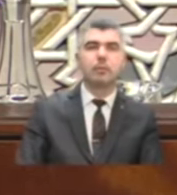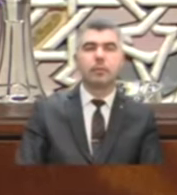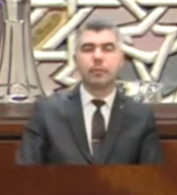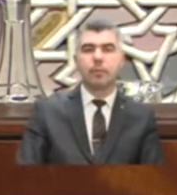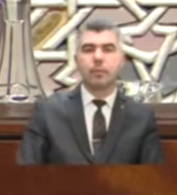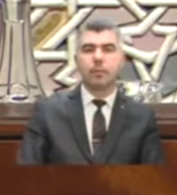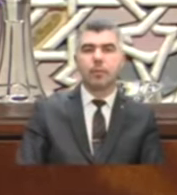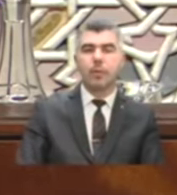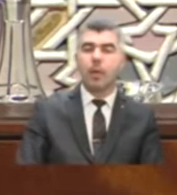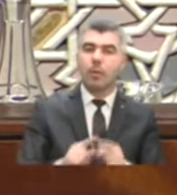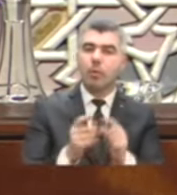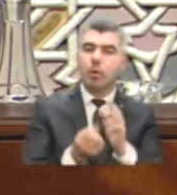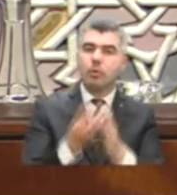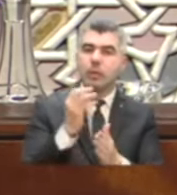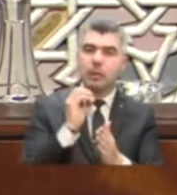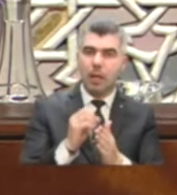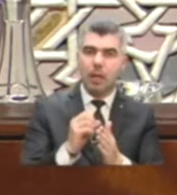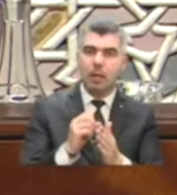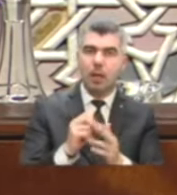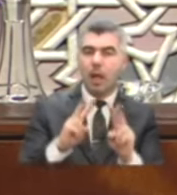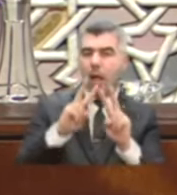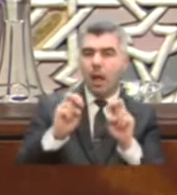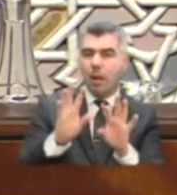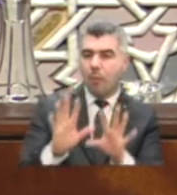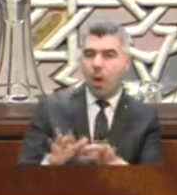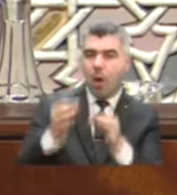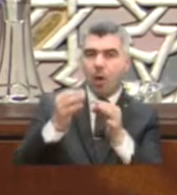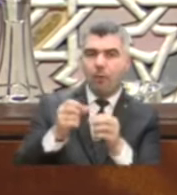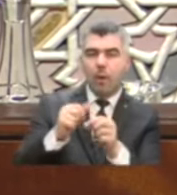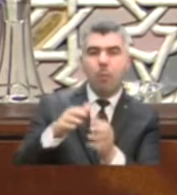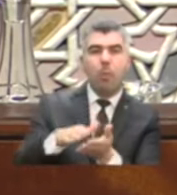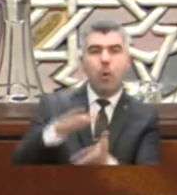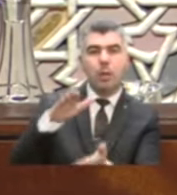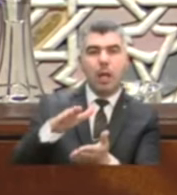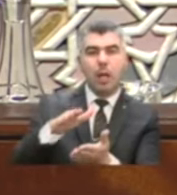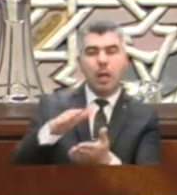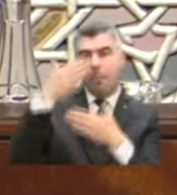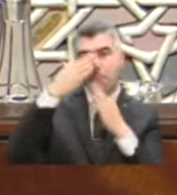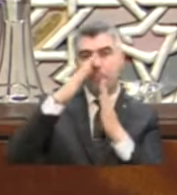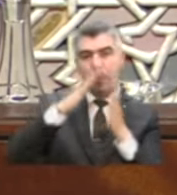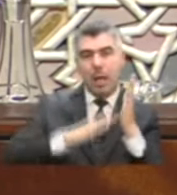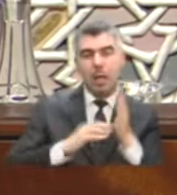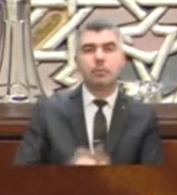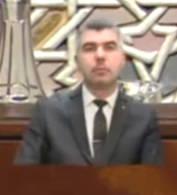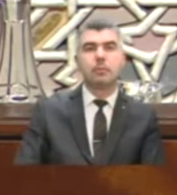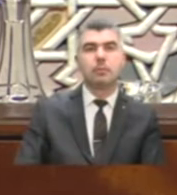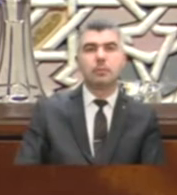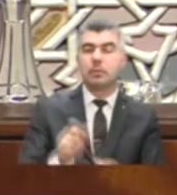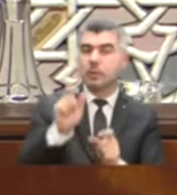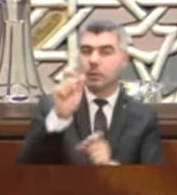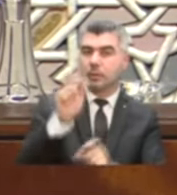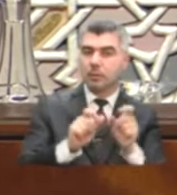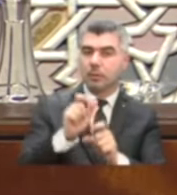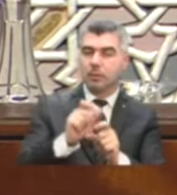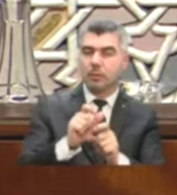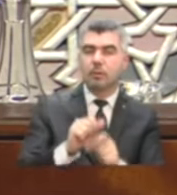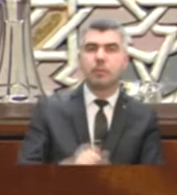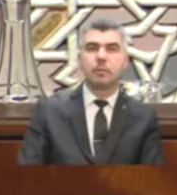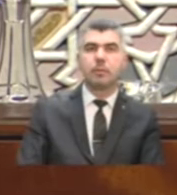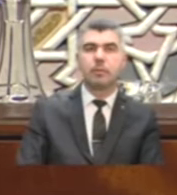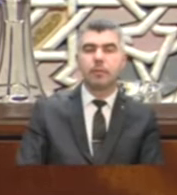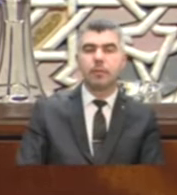عن تطوير اكتشاف الغاز ومستجداته ببلادنا للسيدات والسادة النواب المحترمين من